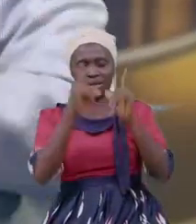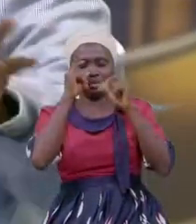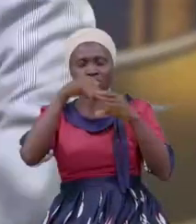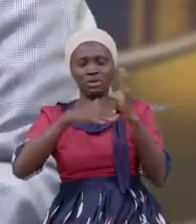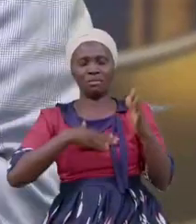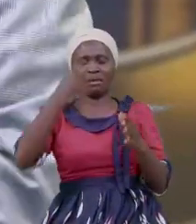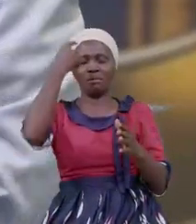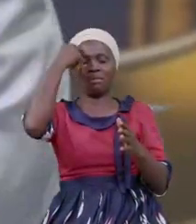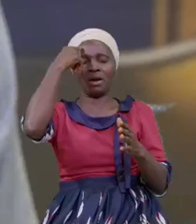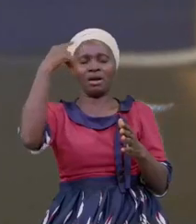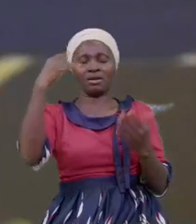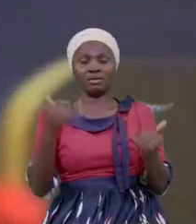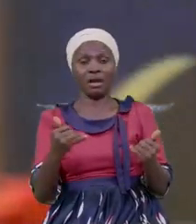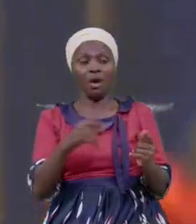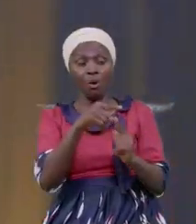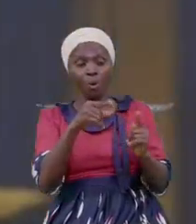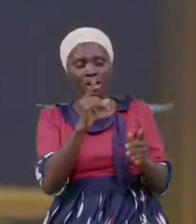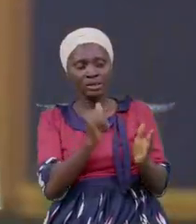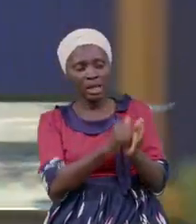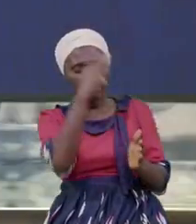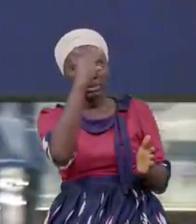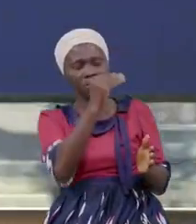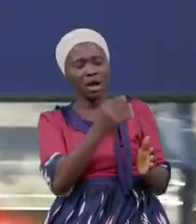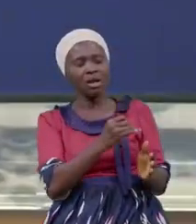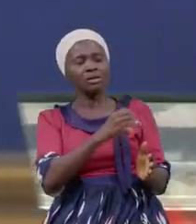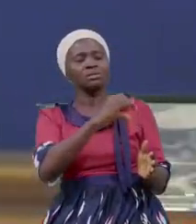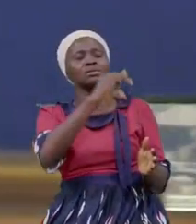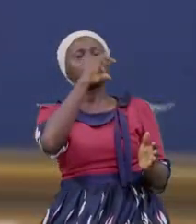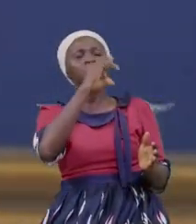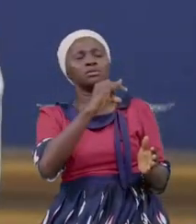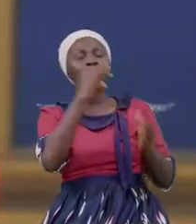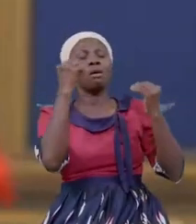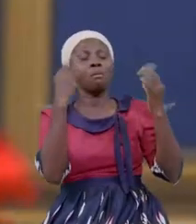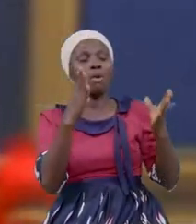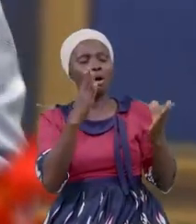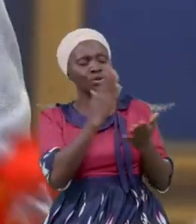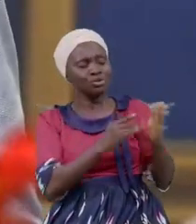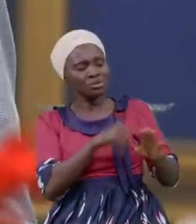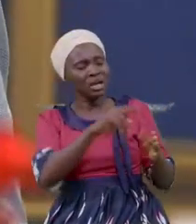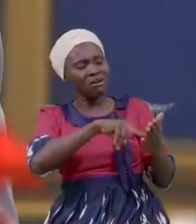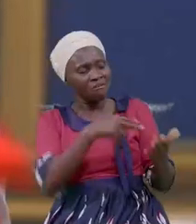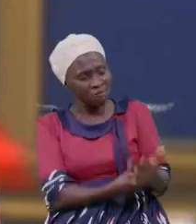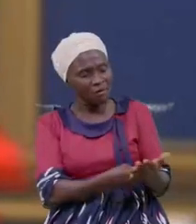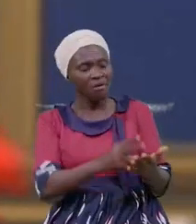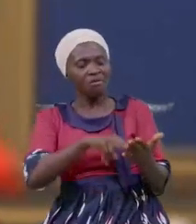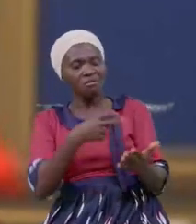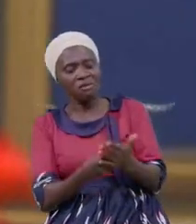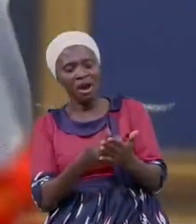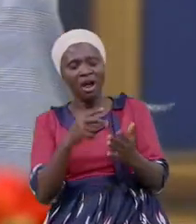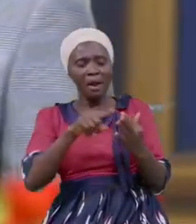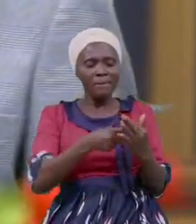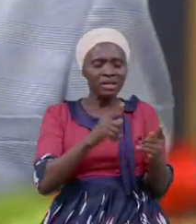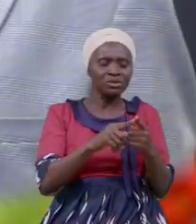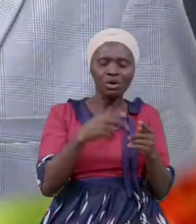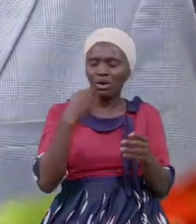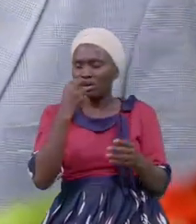et quand il buvait jusqu'à ce niveau-là parfois il tombait et il